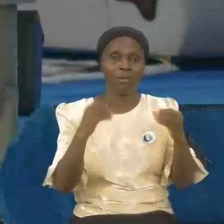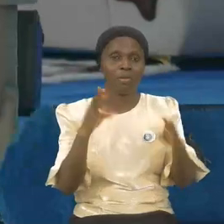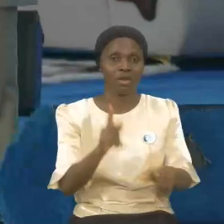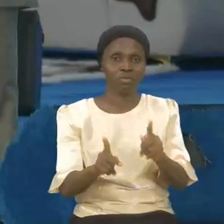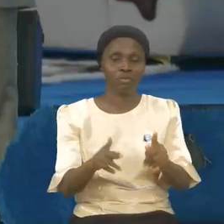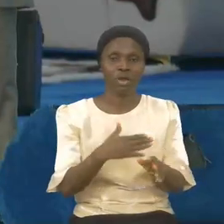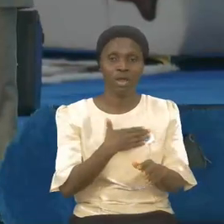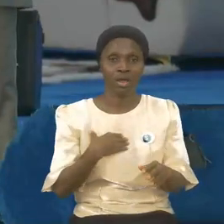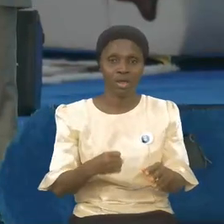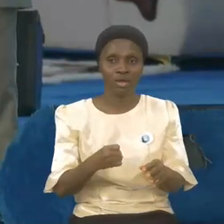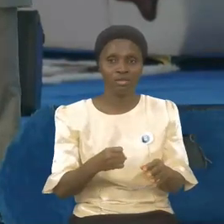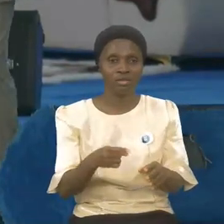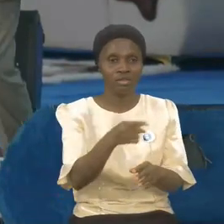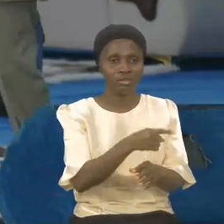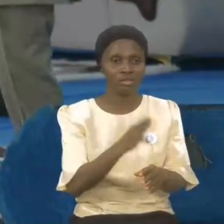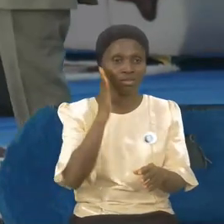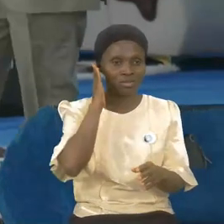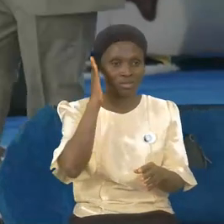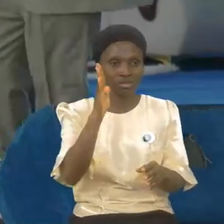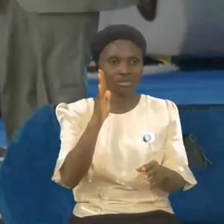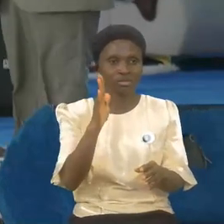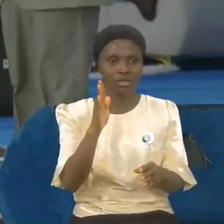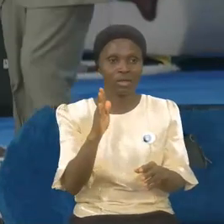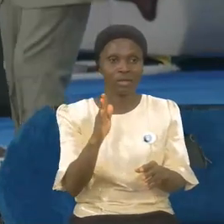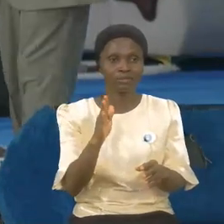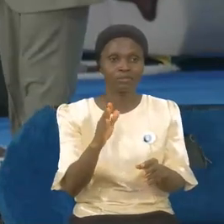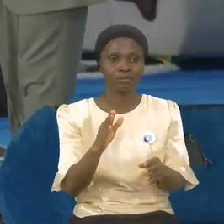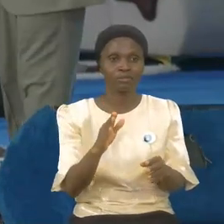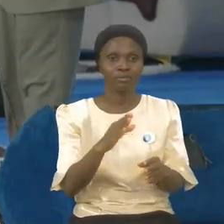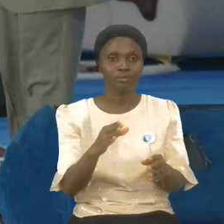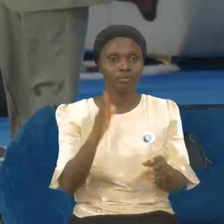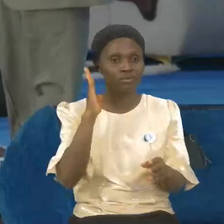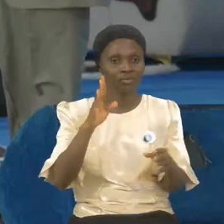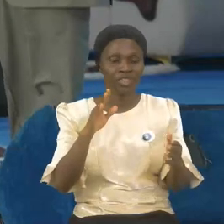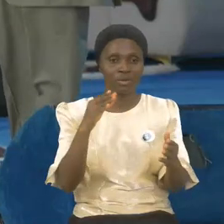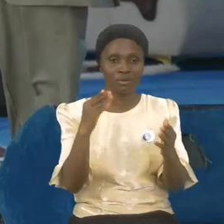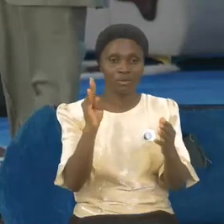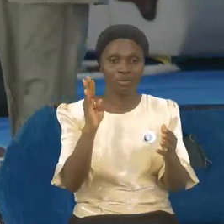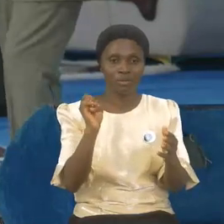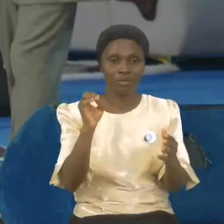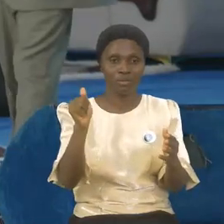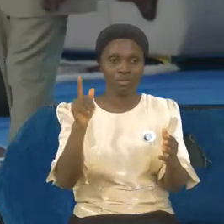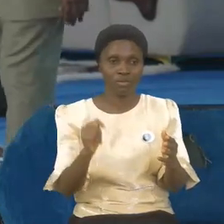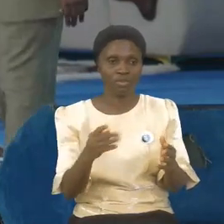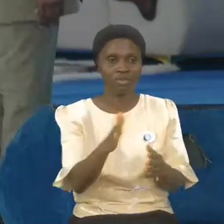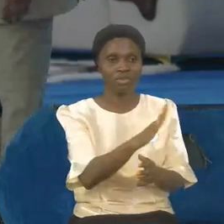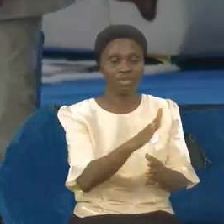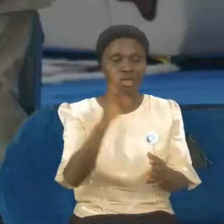nombre de peuples de leur glaive il faut y aura des royaumes